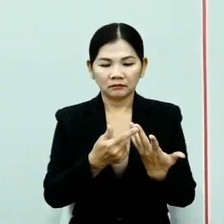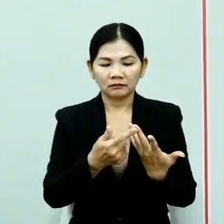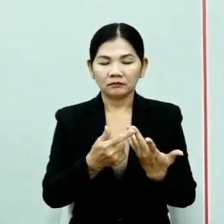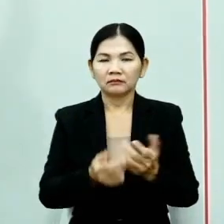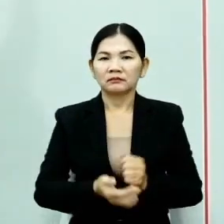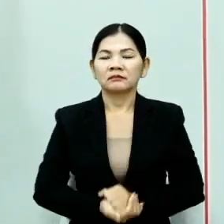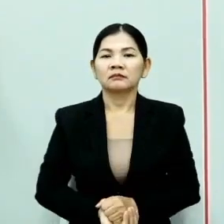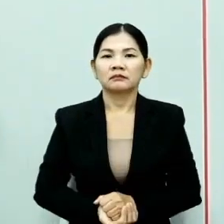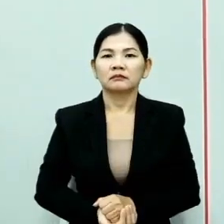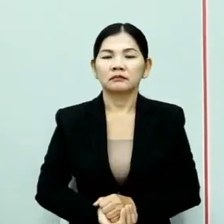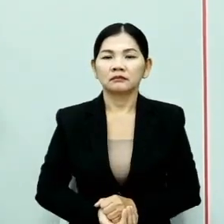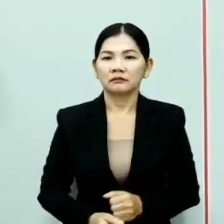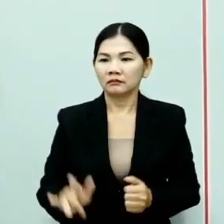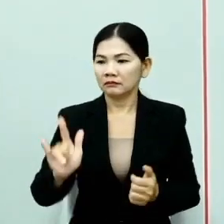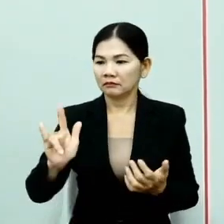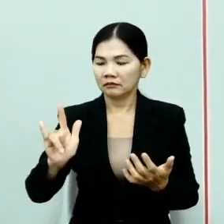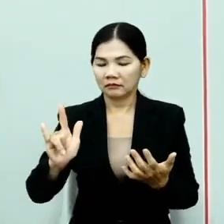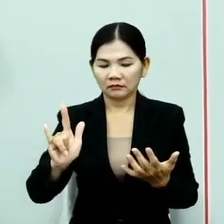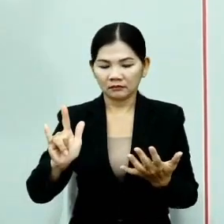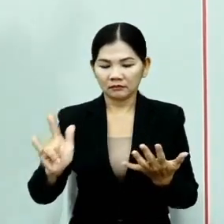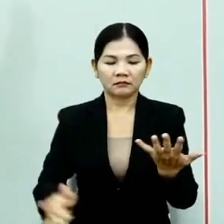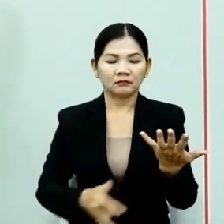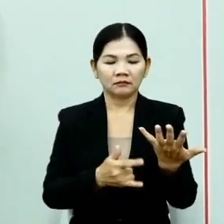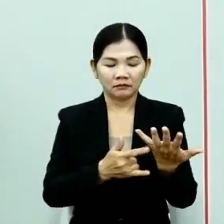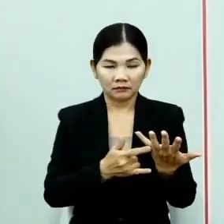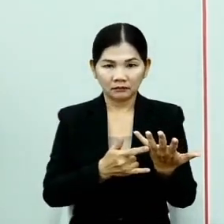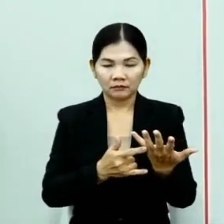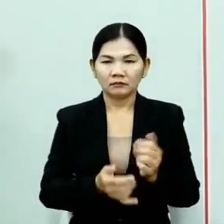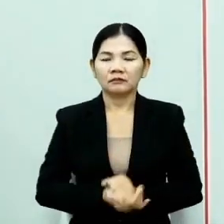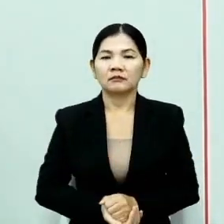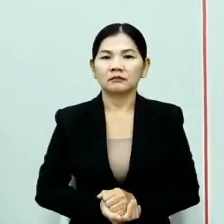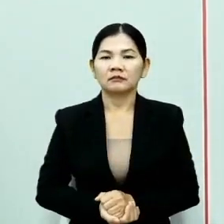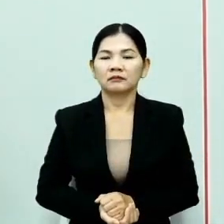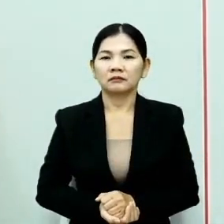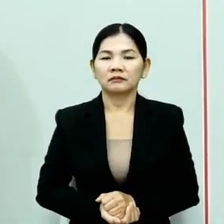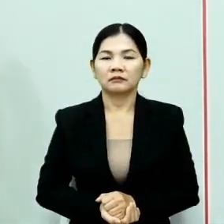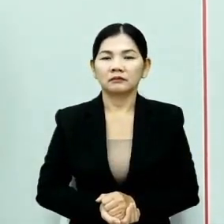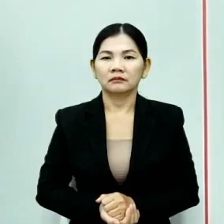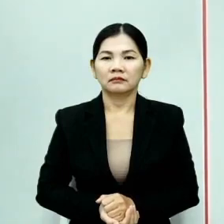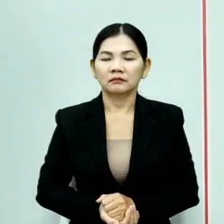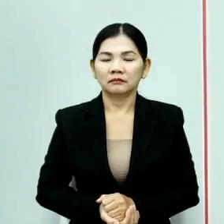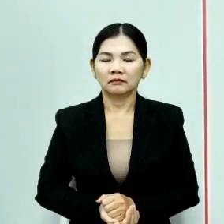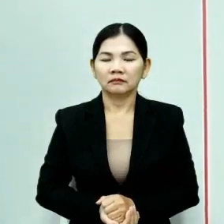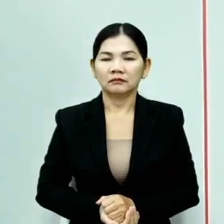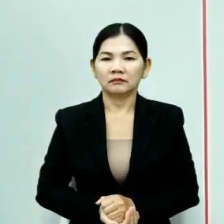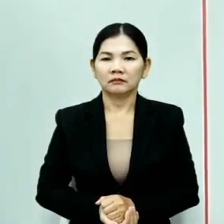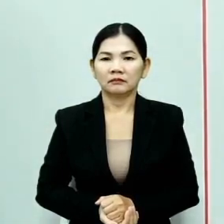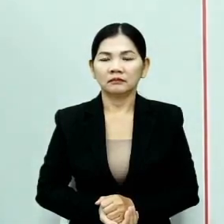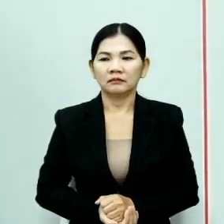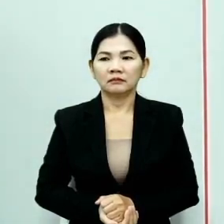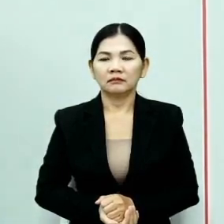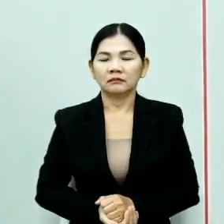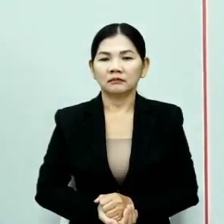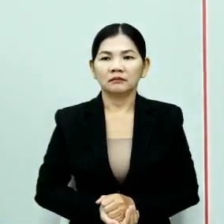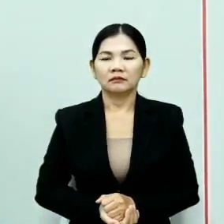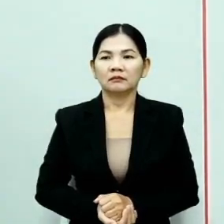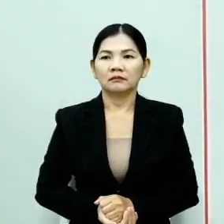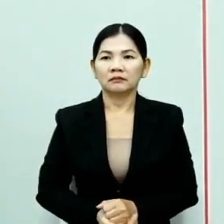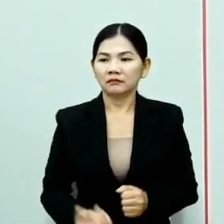ដំបអែបែដំបែ